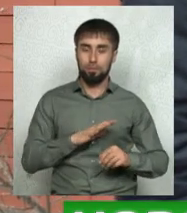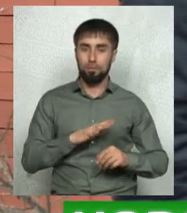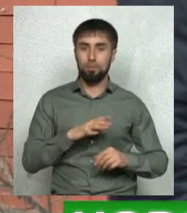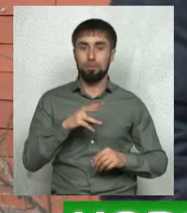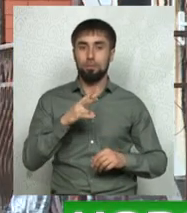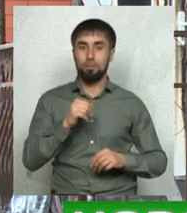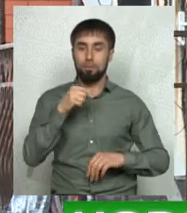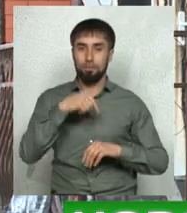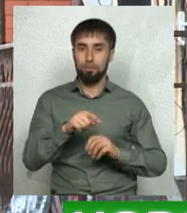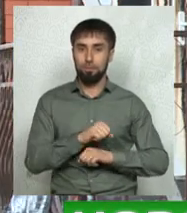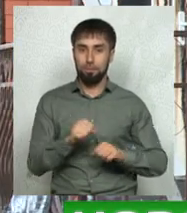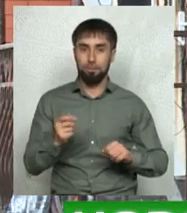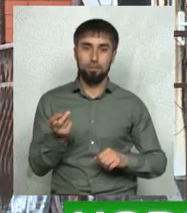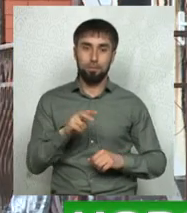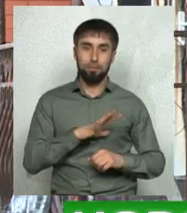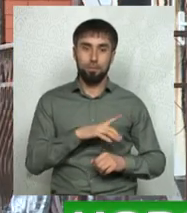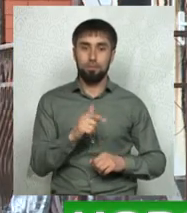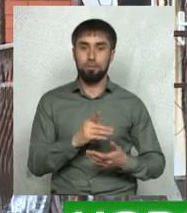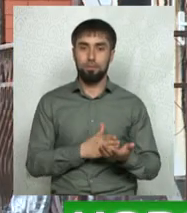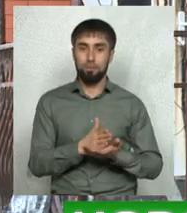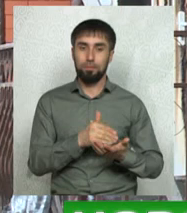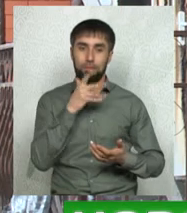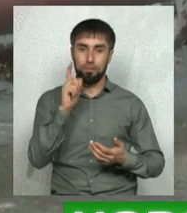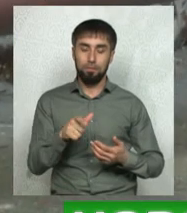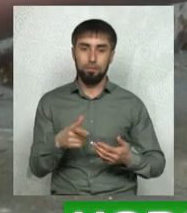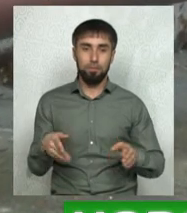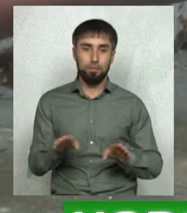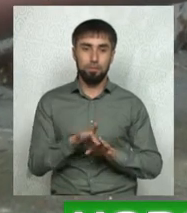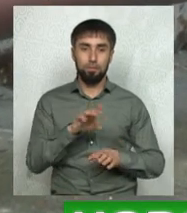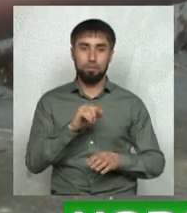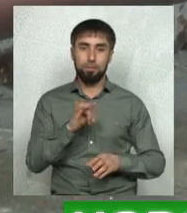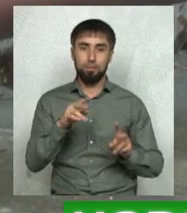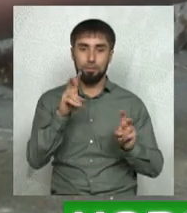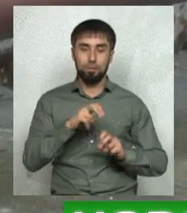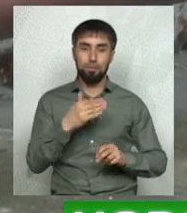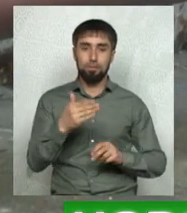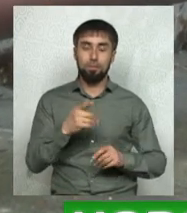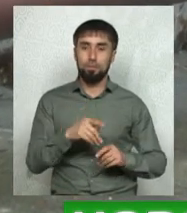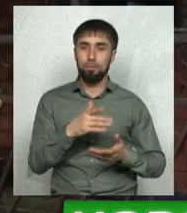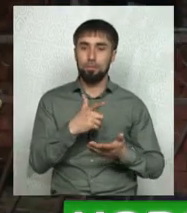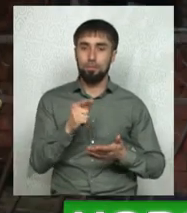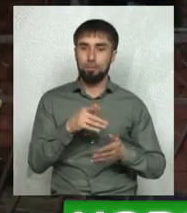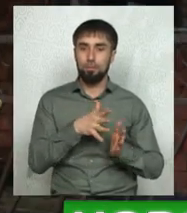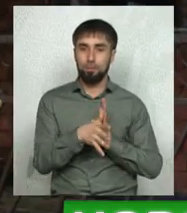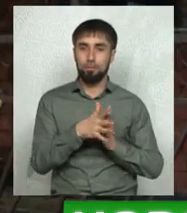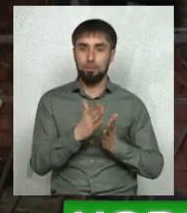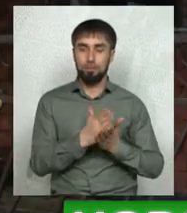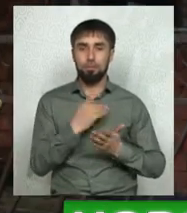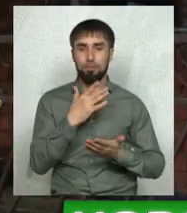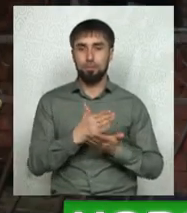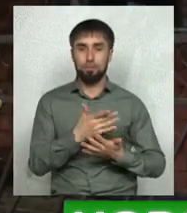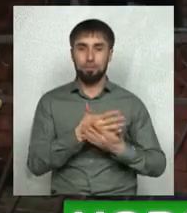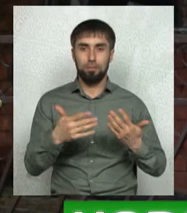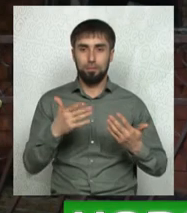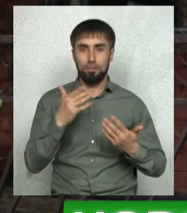взрыва сюда уже приехали работники газовой службы, которые перекрыли трубу и проверили почву на утечку газа. Есть всякие